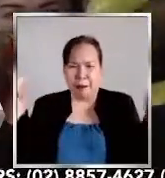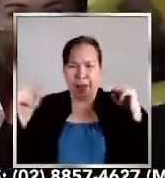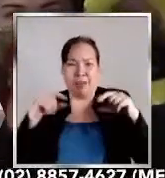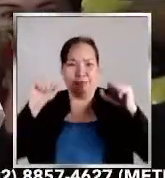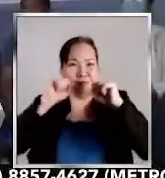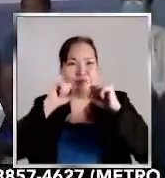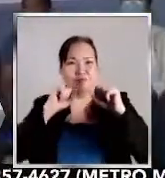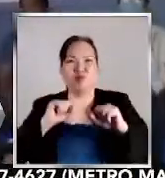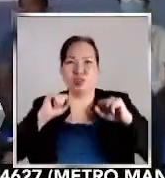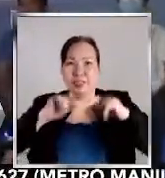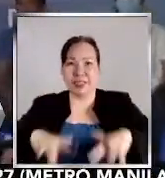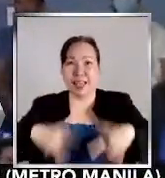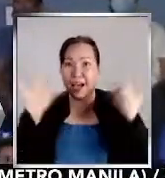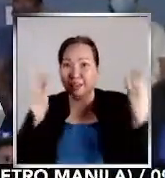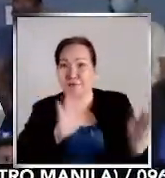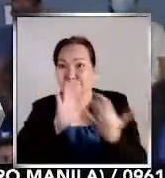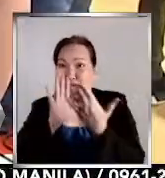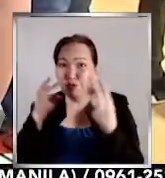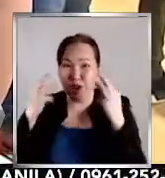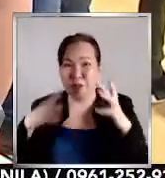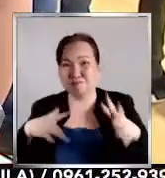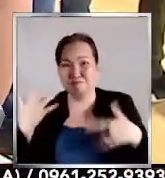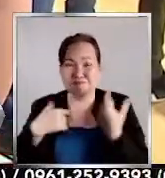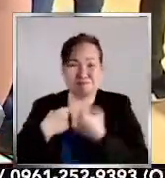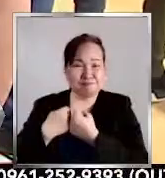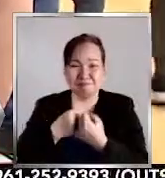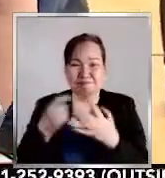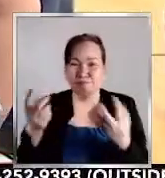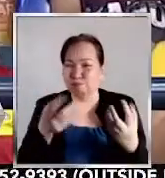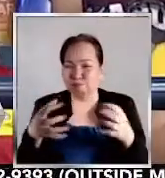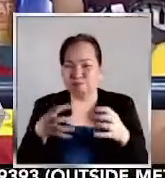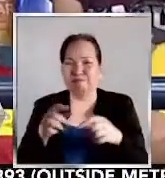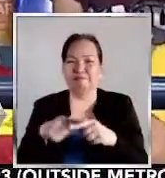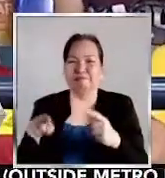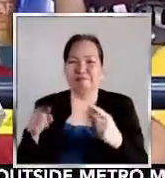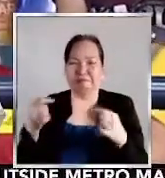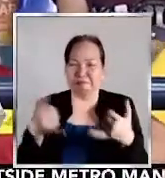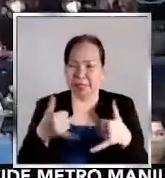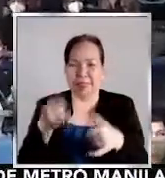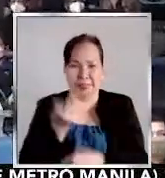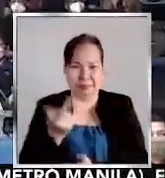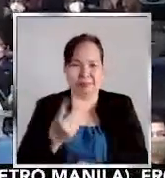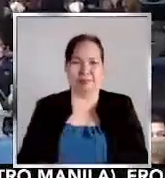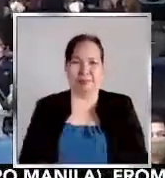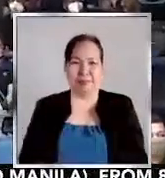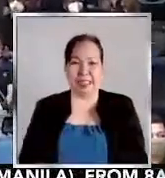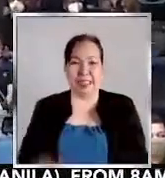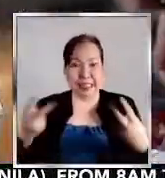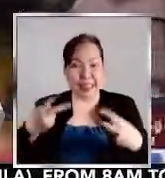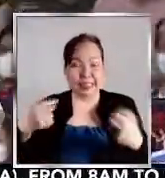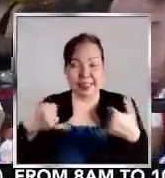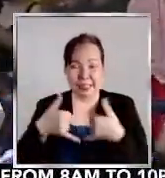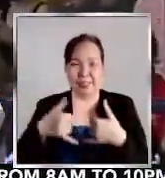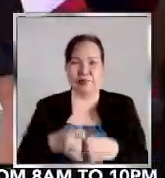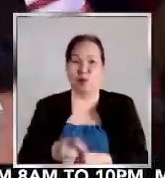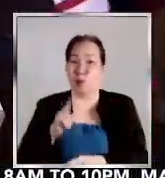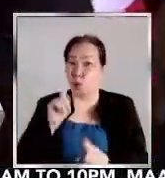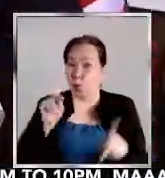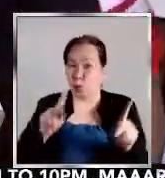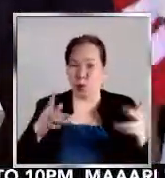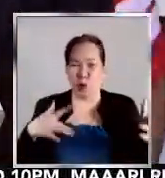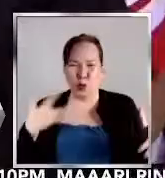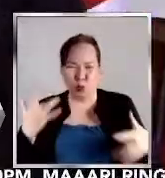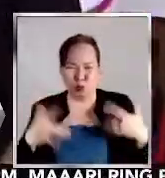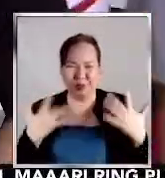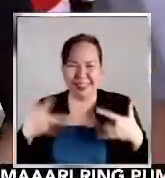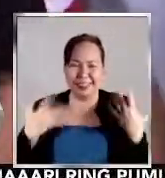ang excitement para sa Game 2 ng Season 97. Kaya dama ang excitement sa kanila.